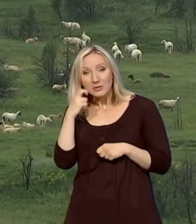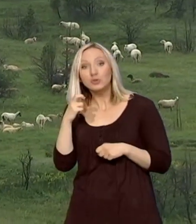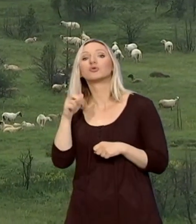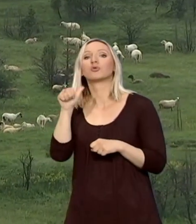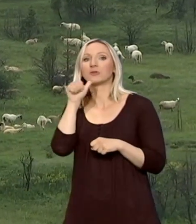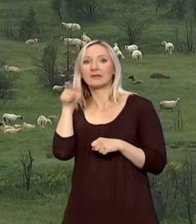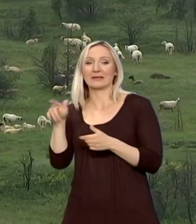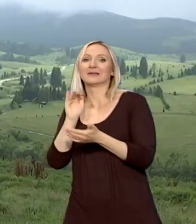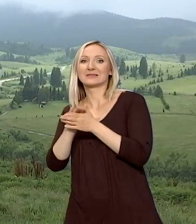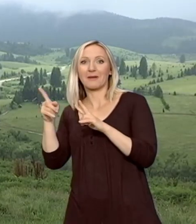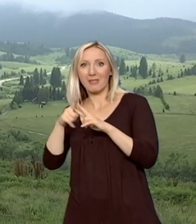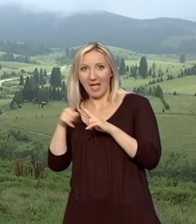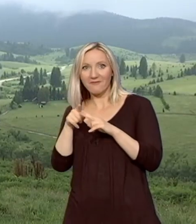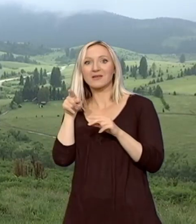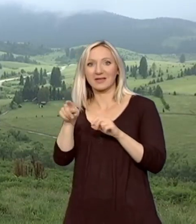poreklo.